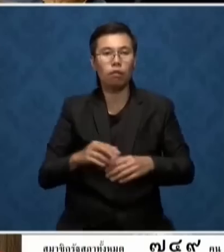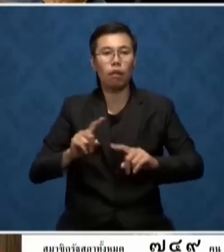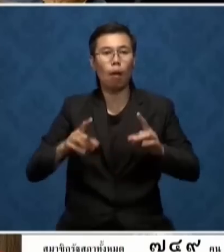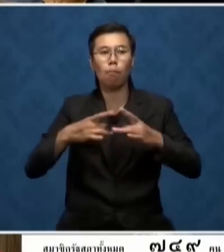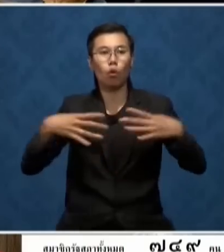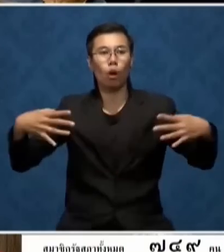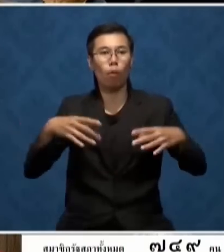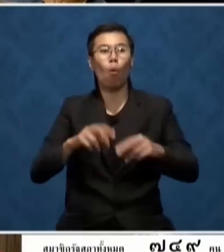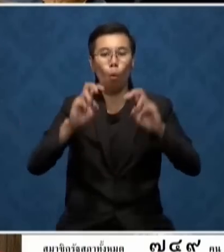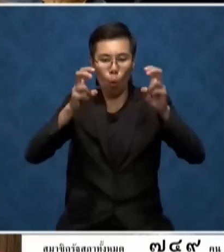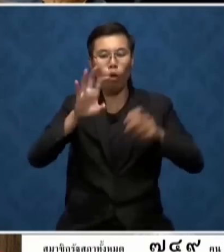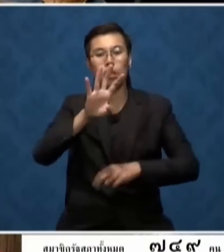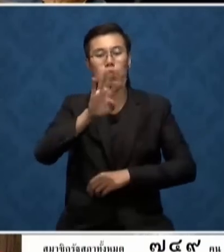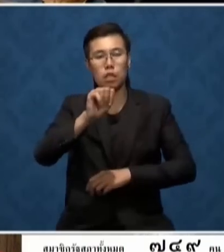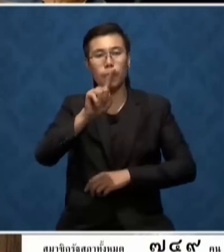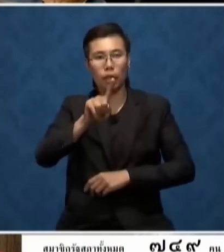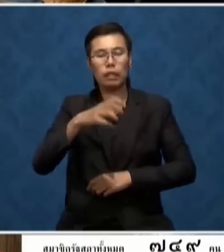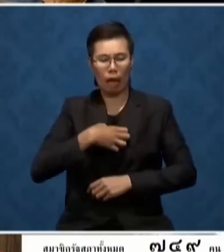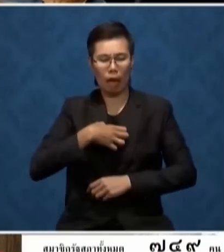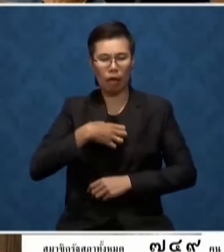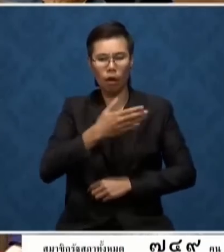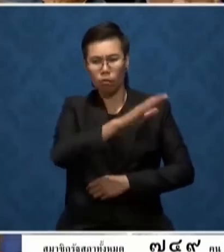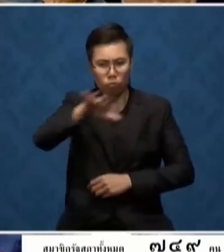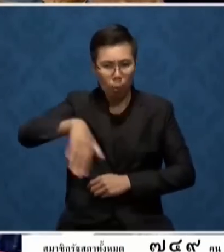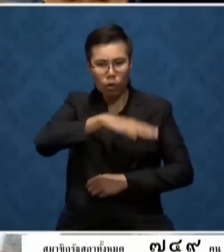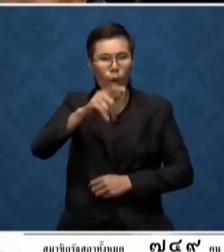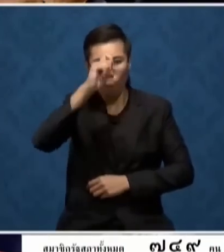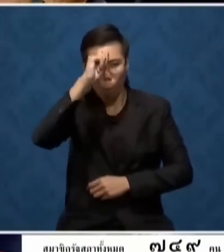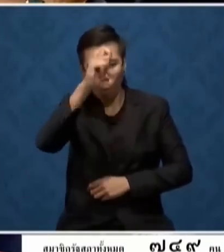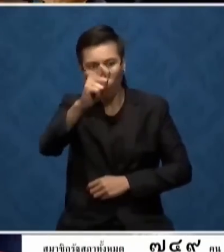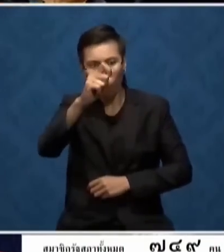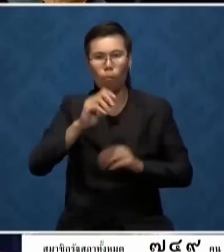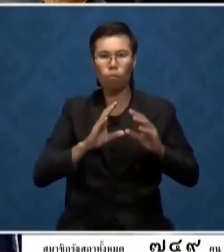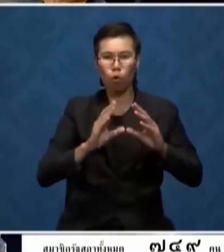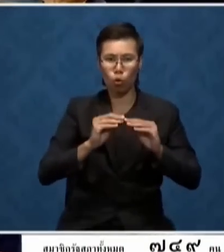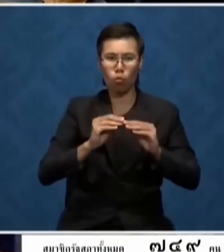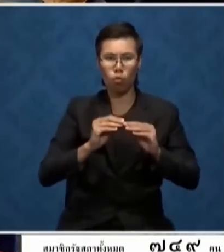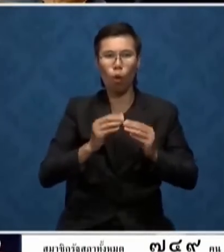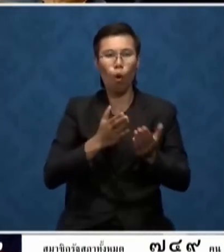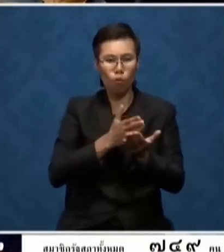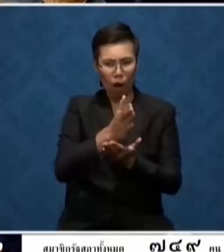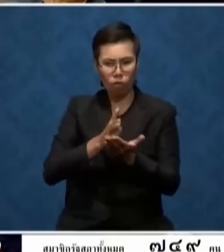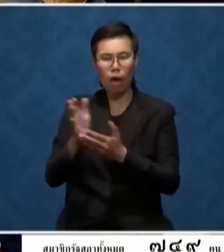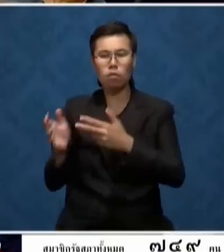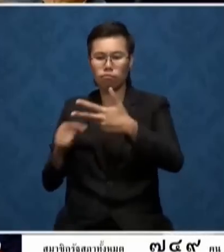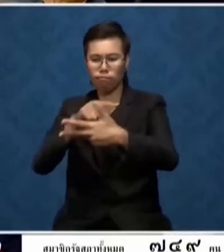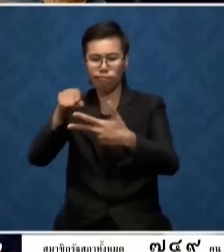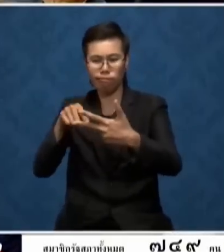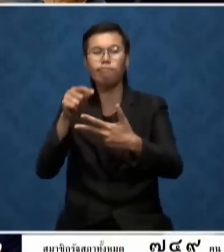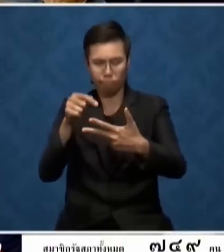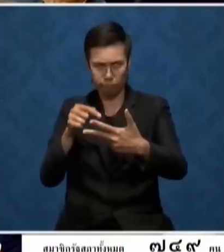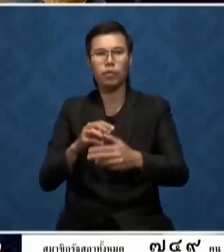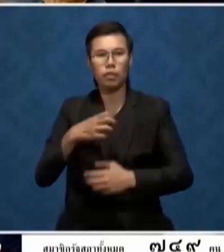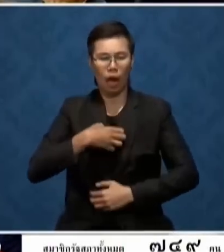ขอให้เพื่อนสมาชิกเนี่ยได้เคารพการประชุมของวิป 3ฝ่ายด้วยนะครับอันนี้คือเรื่องที่ 1ครับเรื่องที่ 2ครับก็คือ